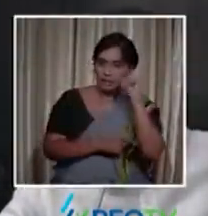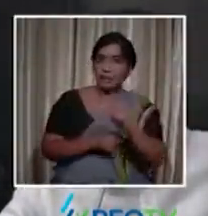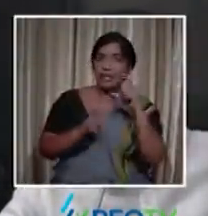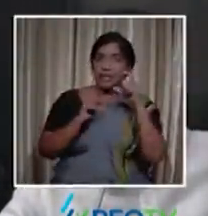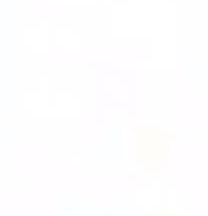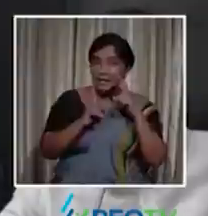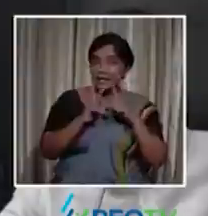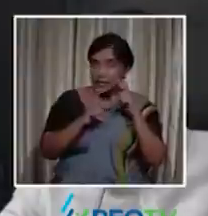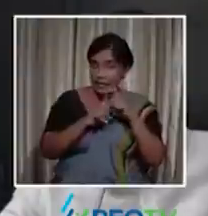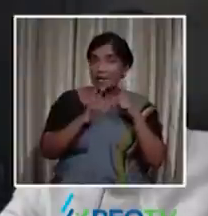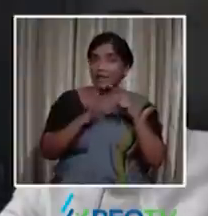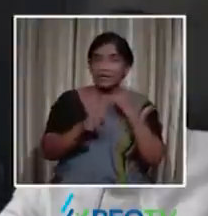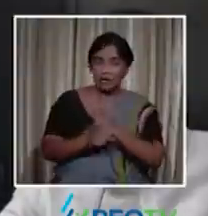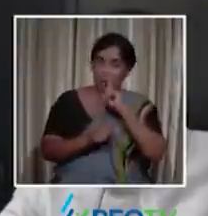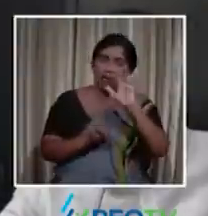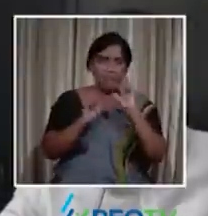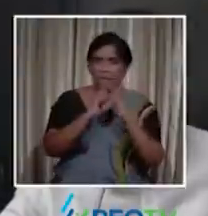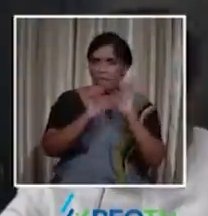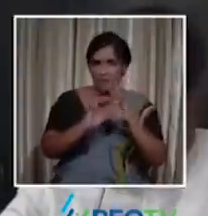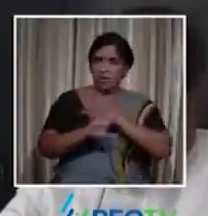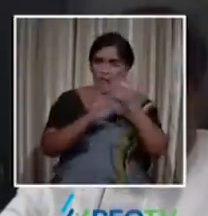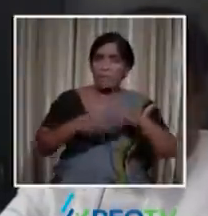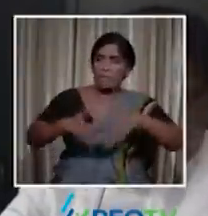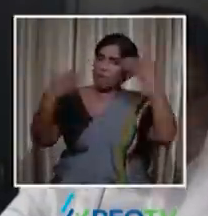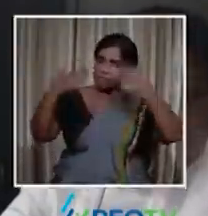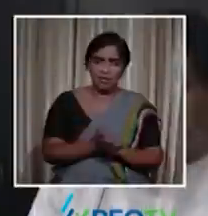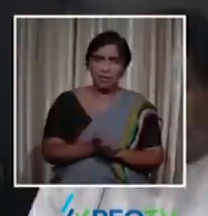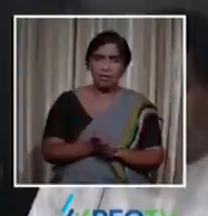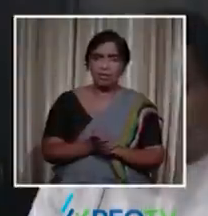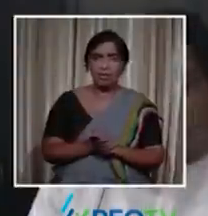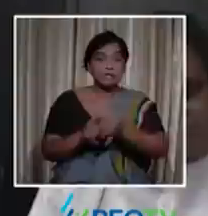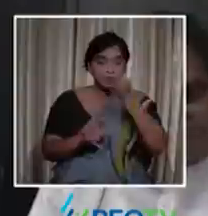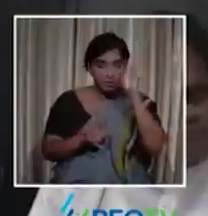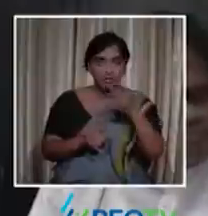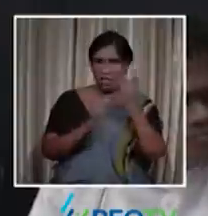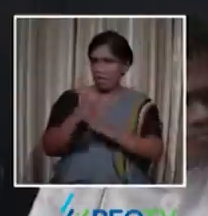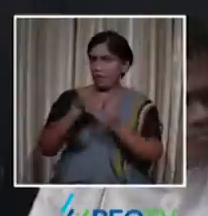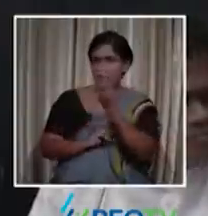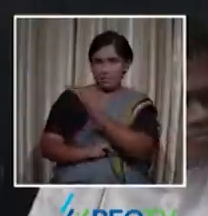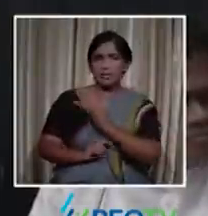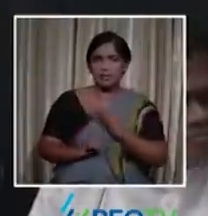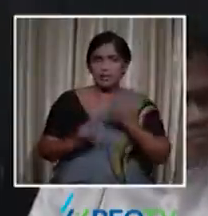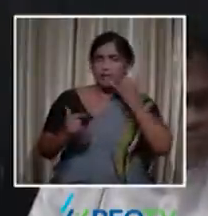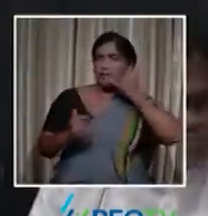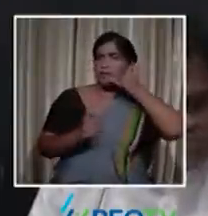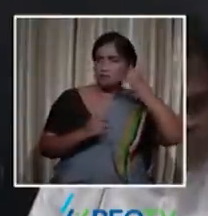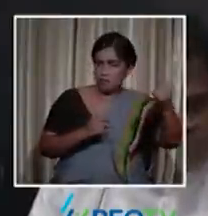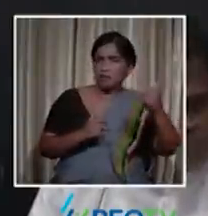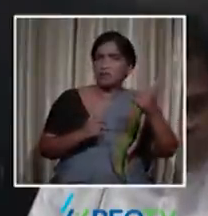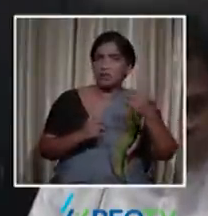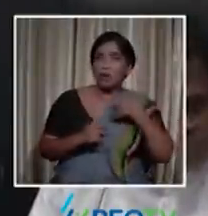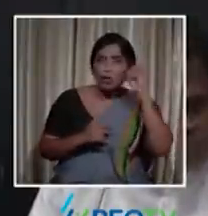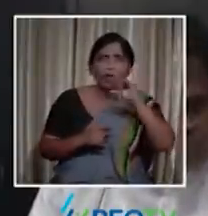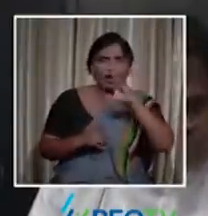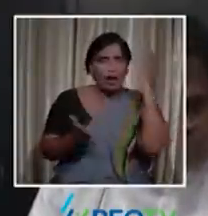තෙන්නකොන් මහත්තයා මට කිව්වා කිසිම ගැටලුවක් නැහැ සර් සියලුම රෝඩ් බ්ලොක්ස් දාලා තියෙන අපි මේක නවත්තනවා කියලා ජනාධිපතිතුමා අපි ඉදිරි පිට දුරකතනමතුමක් ගත්තා මම උදේ කිව්වා නේද